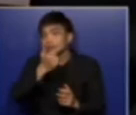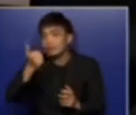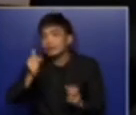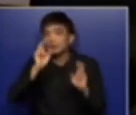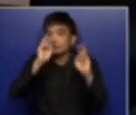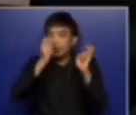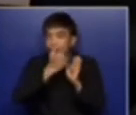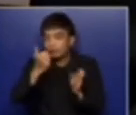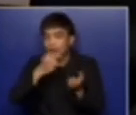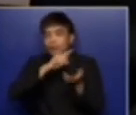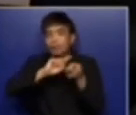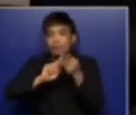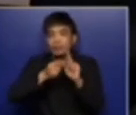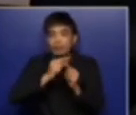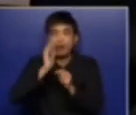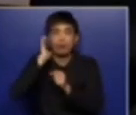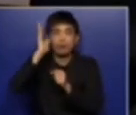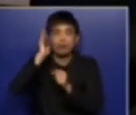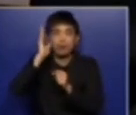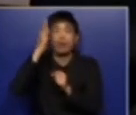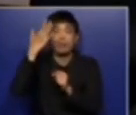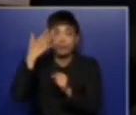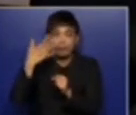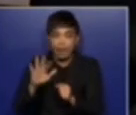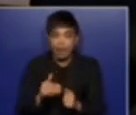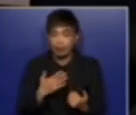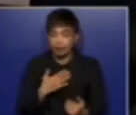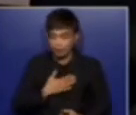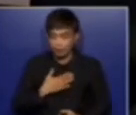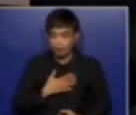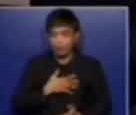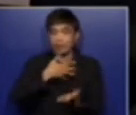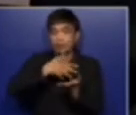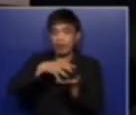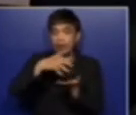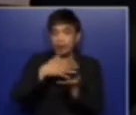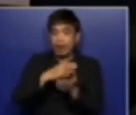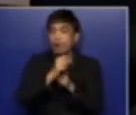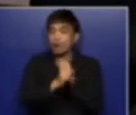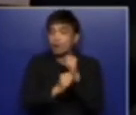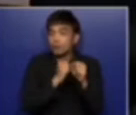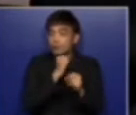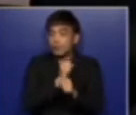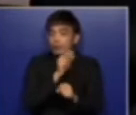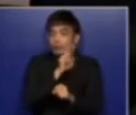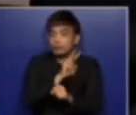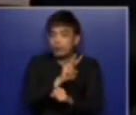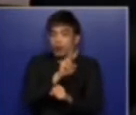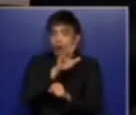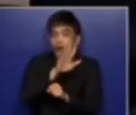มากมายสำหรับดิฉันแล้วงบประมาณในปีพุทธศักราช